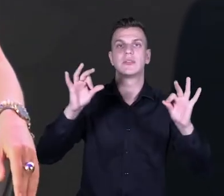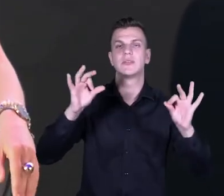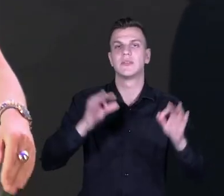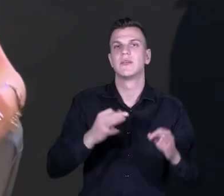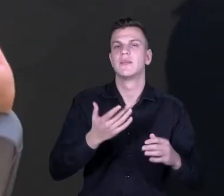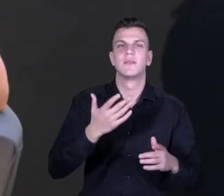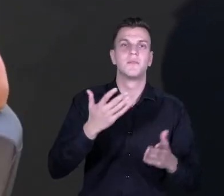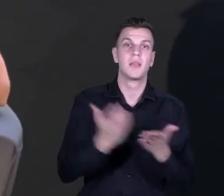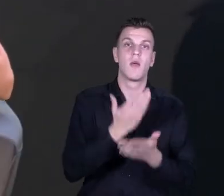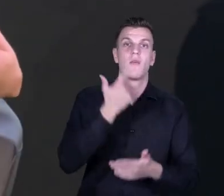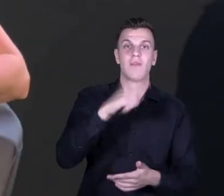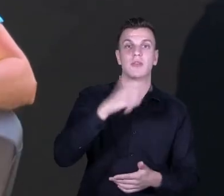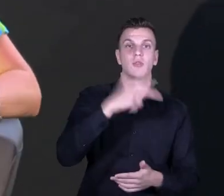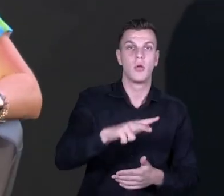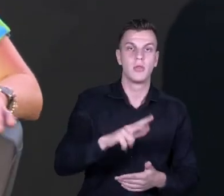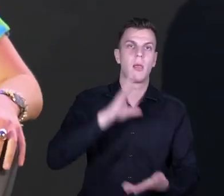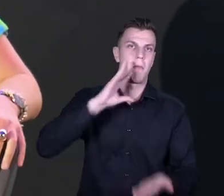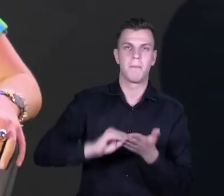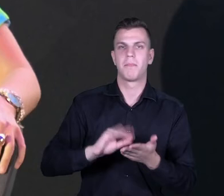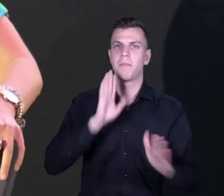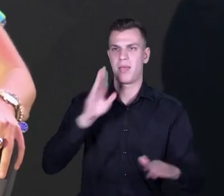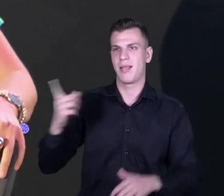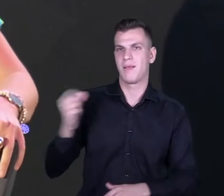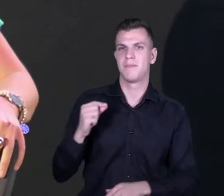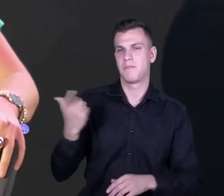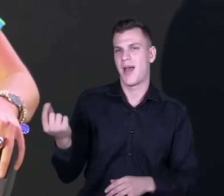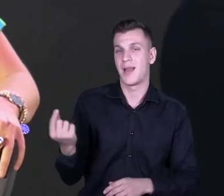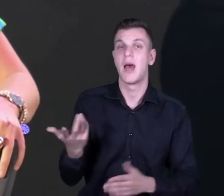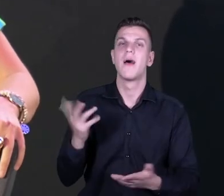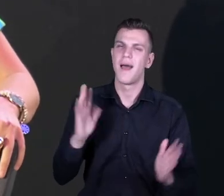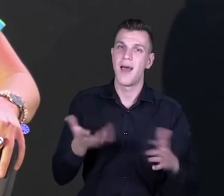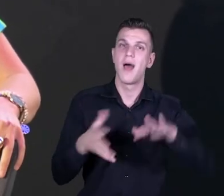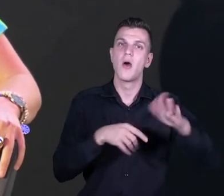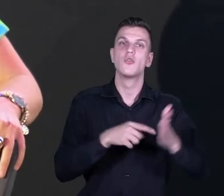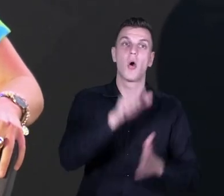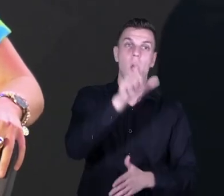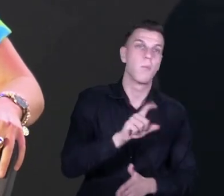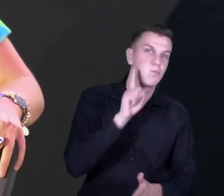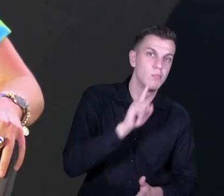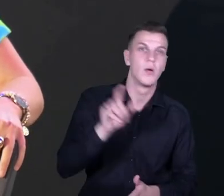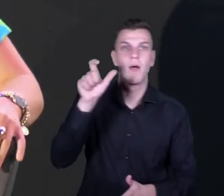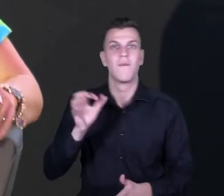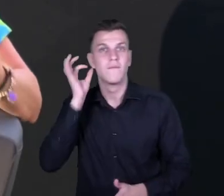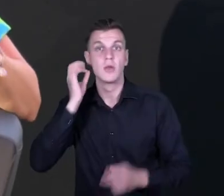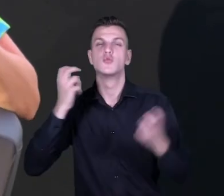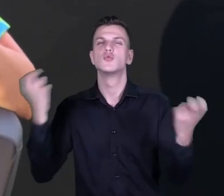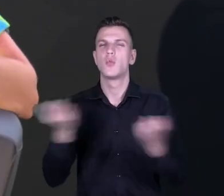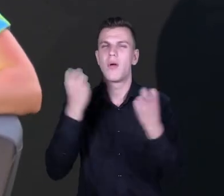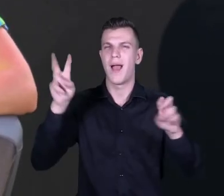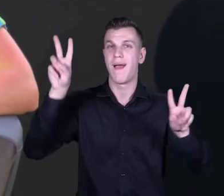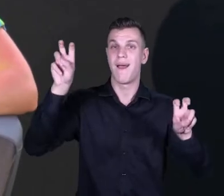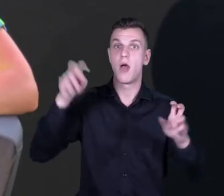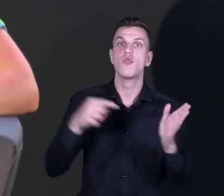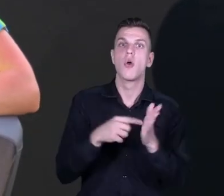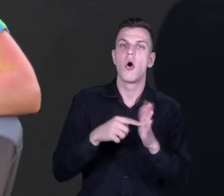tygodniach ponownie, ale z niektórymi wcale. Więc ten poszukiwany, poszukiwana to był ten czas na znalezienie kolegi, koleżanki i to